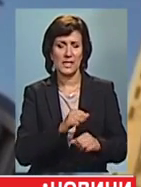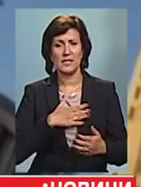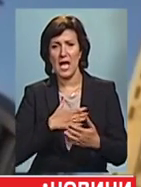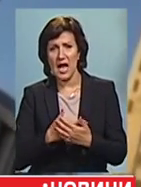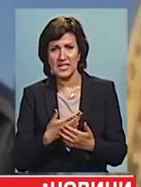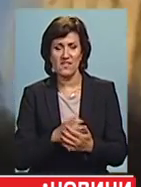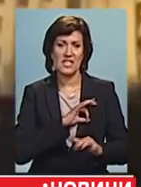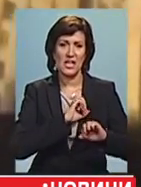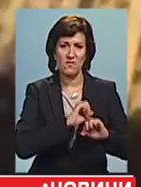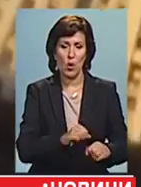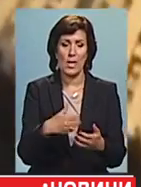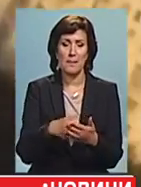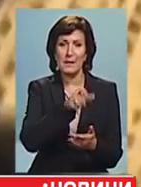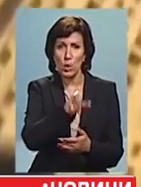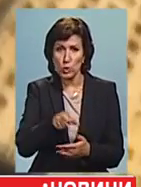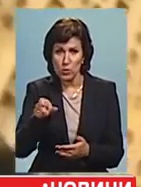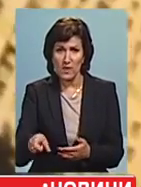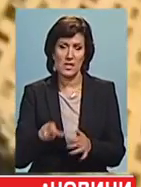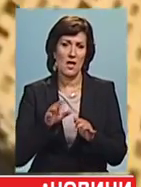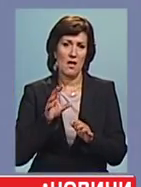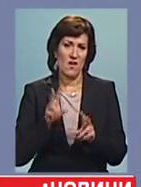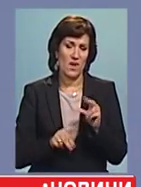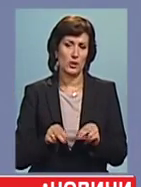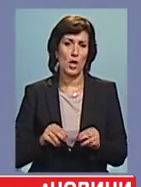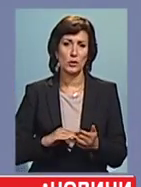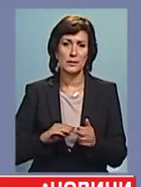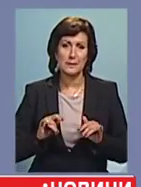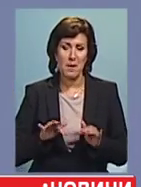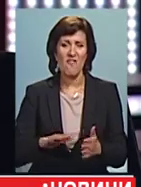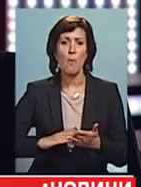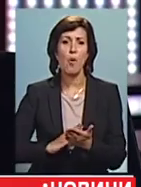активісти та адвокати підозрюваних вважають справу політично вмотивованою.